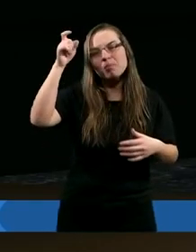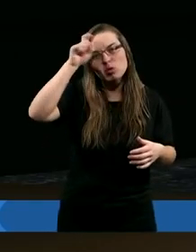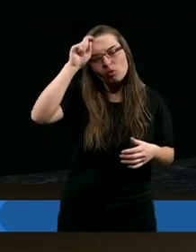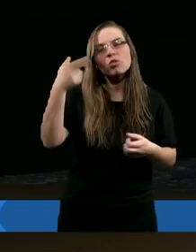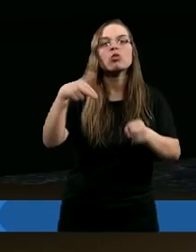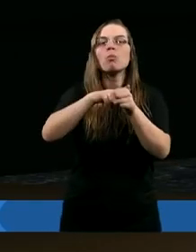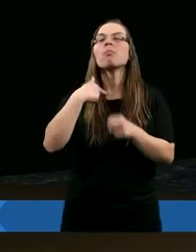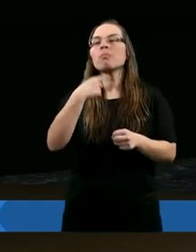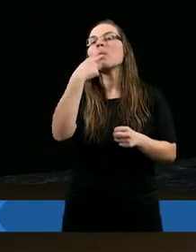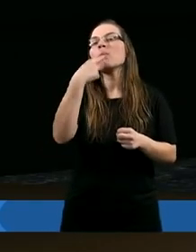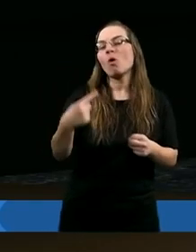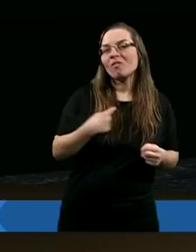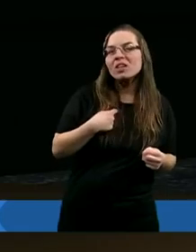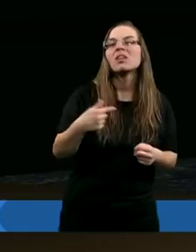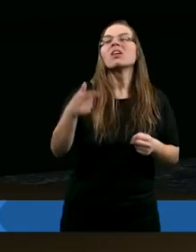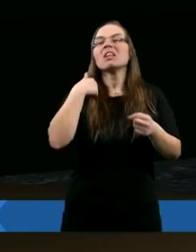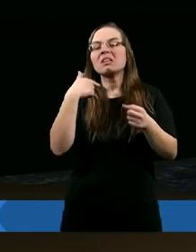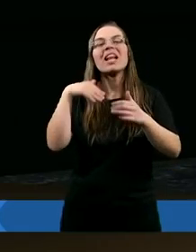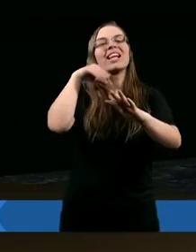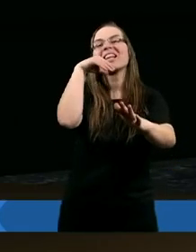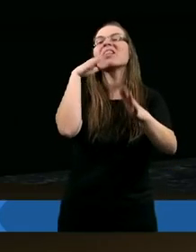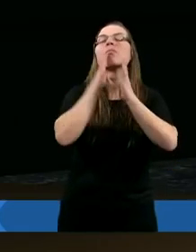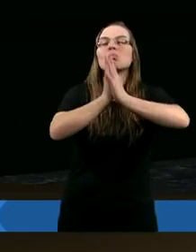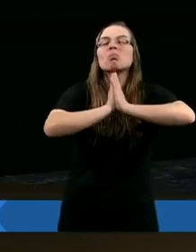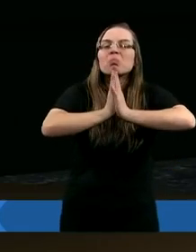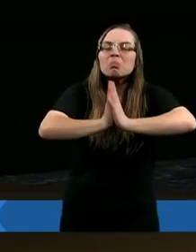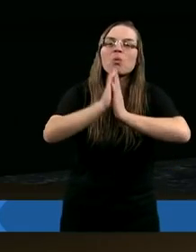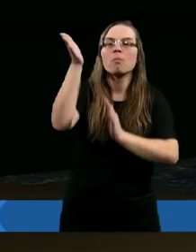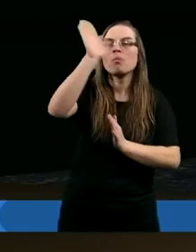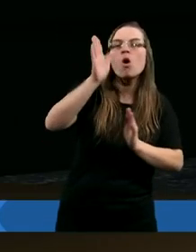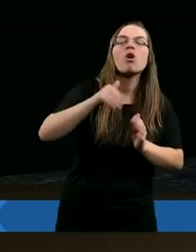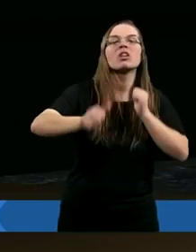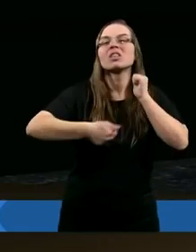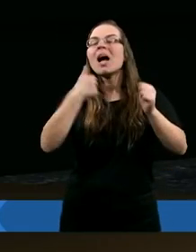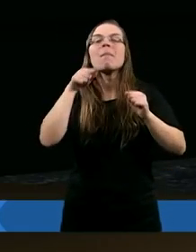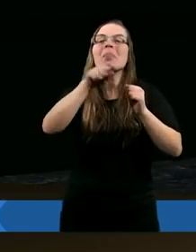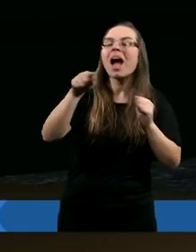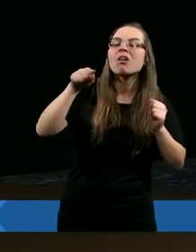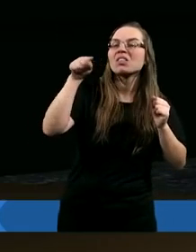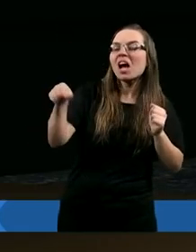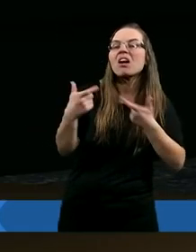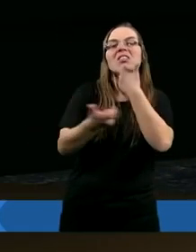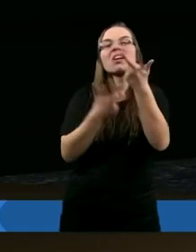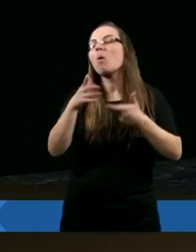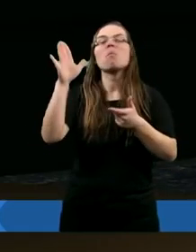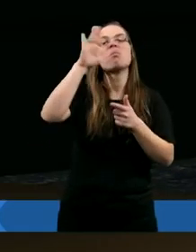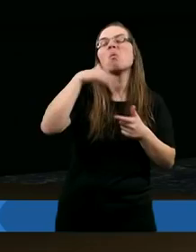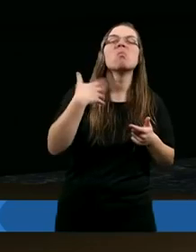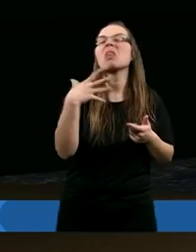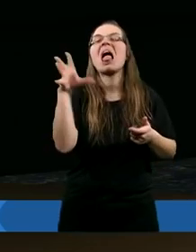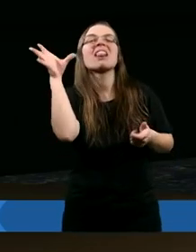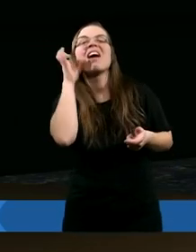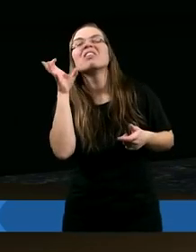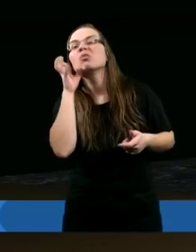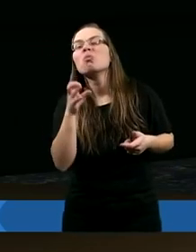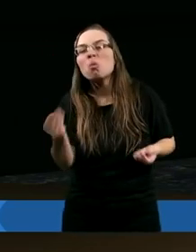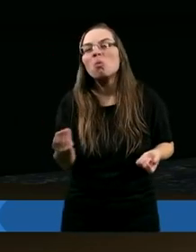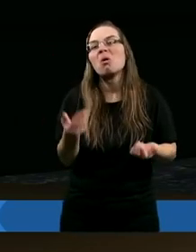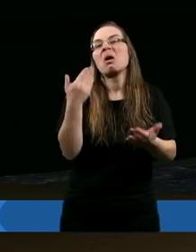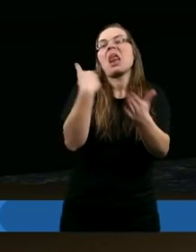człowieka, który mi powiedział, prosiłem Boga już tyle razy, żebym tego nie robił. Bóg mnie nie wysłuchuje,